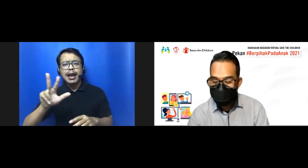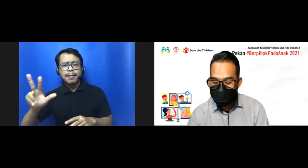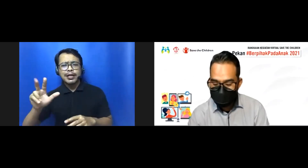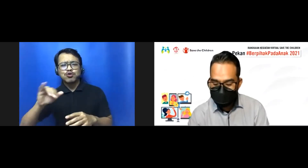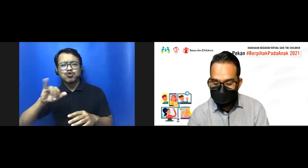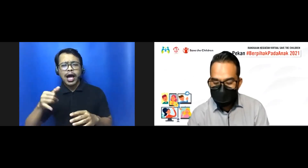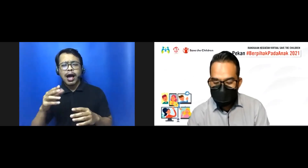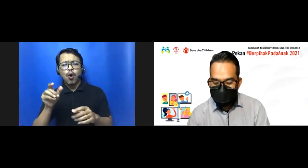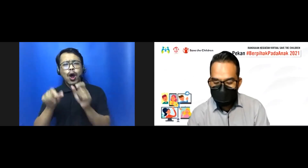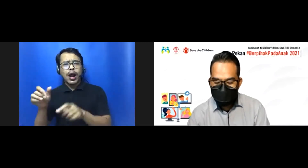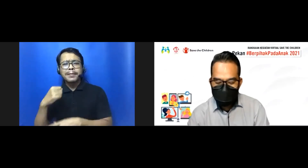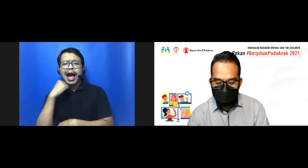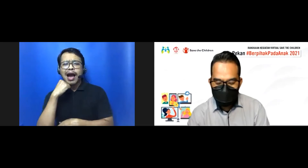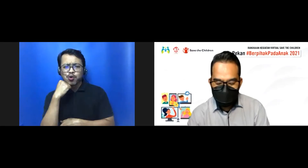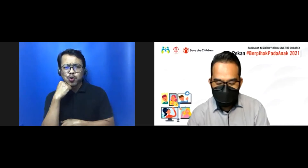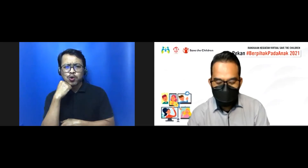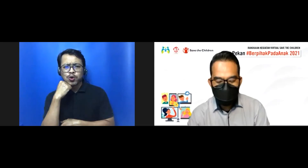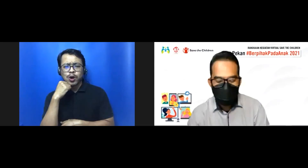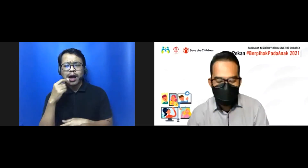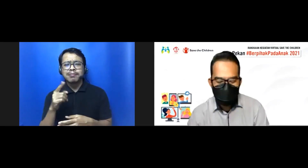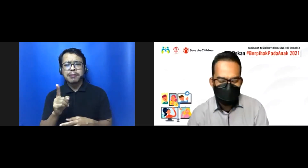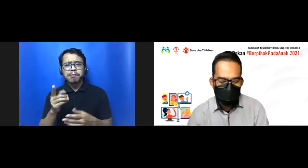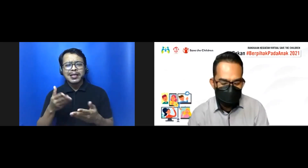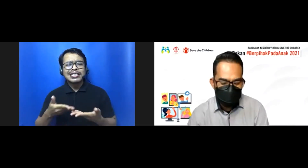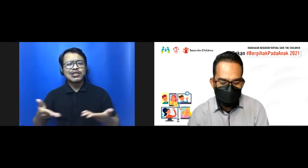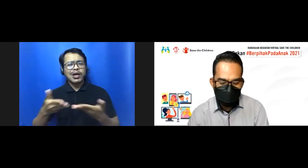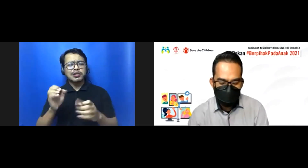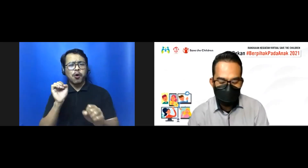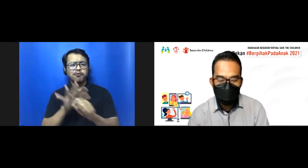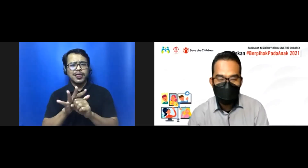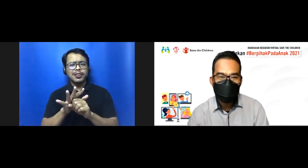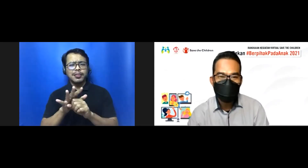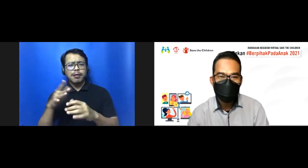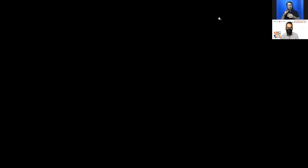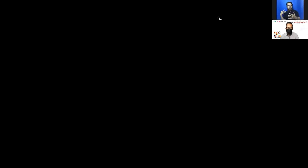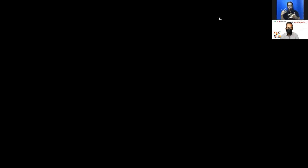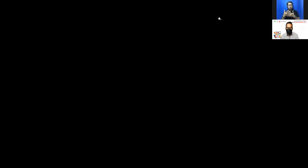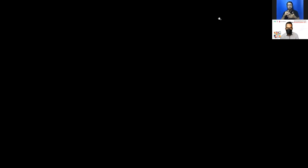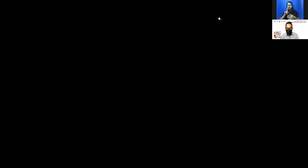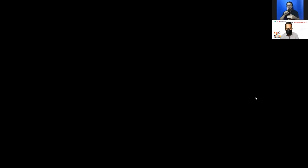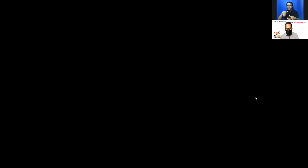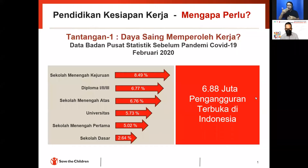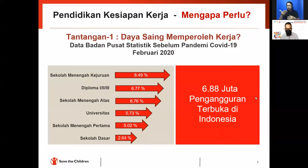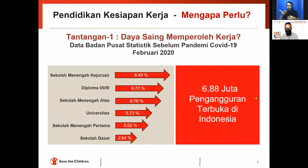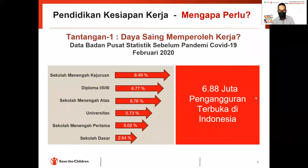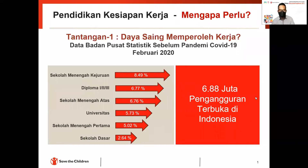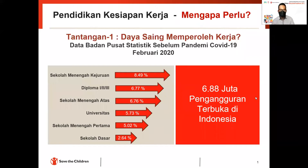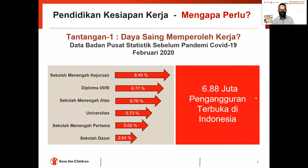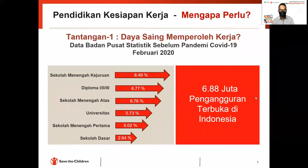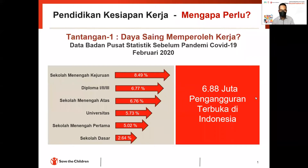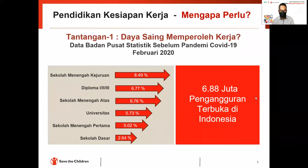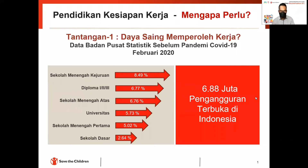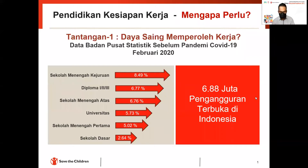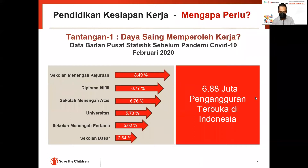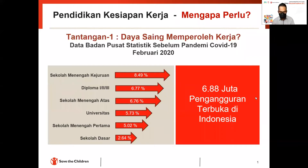terbuka di Indonesia. Dengan kondisi pandemi yang sudah berjalan lebih dari 1 tahun, banyak keluarga yang akhirnya harus